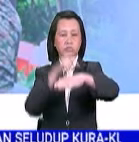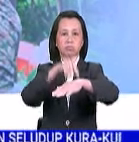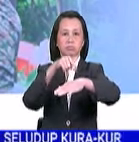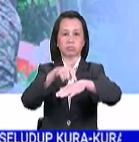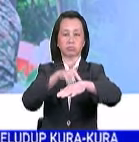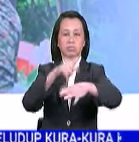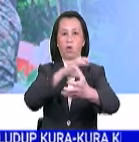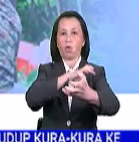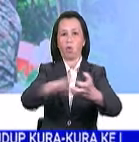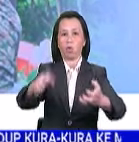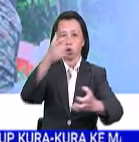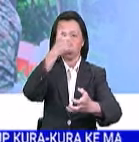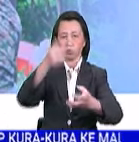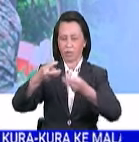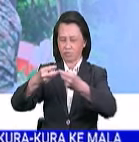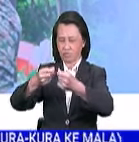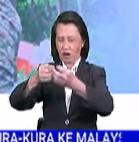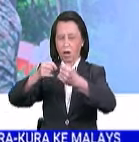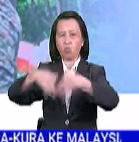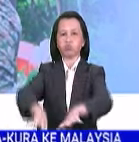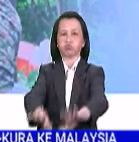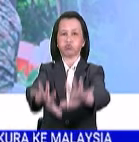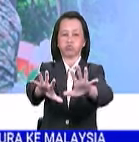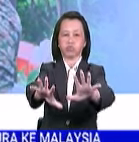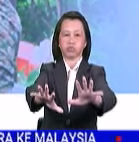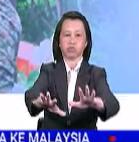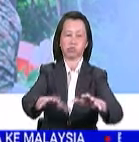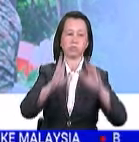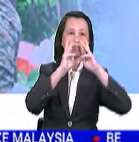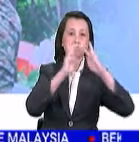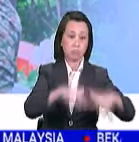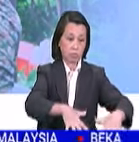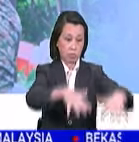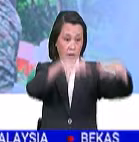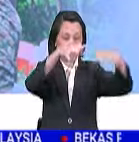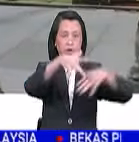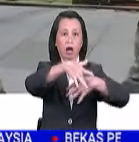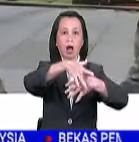akibat hakisan tanah disebabkan banjir pada awal bulan lalu.